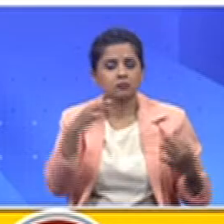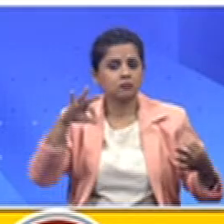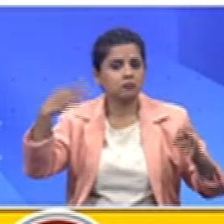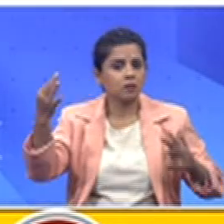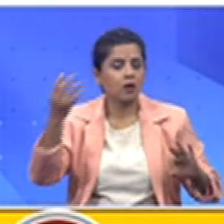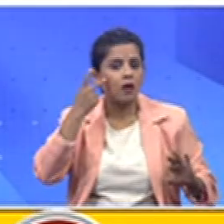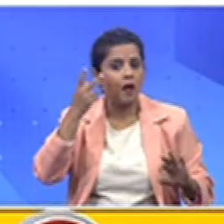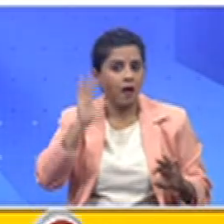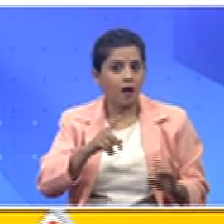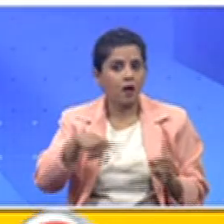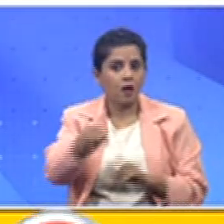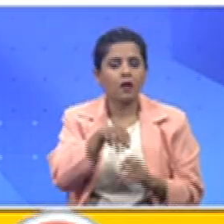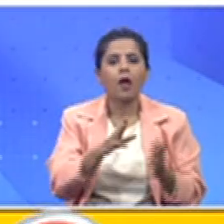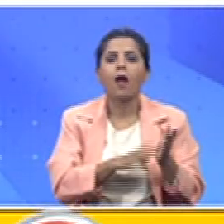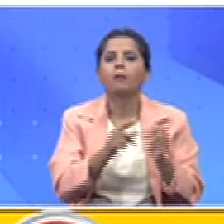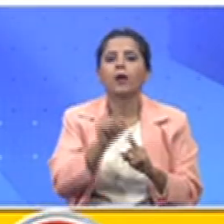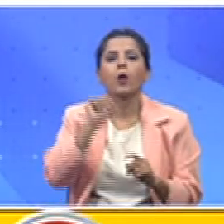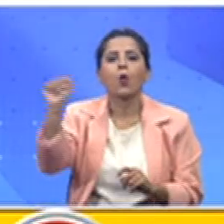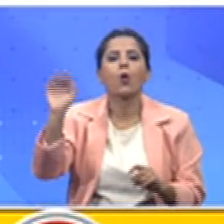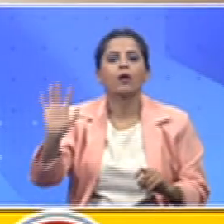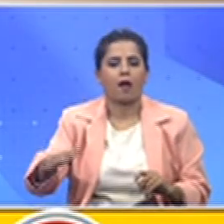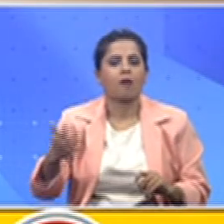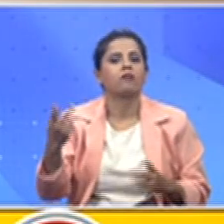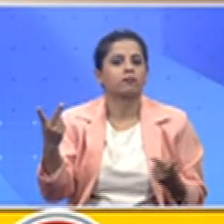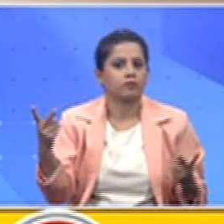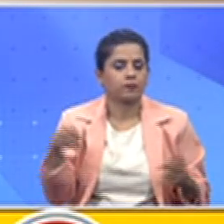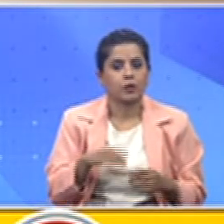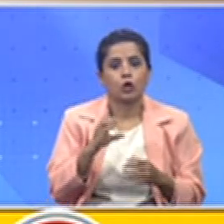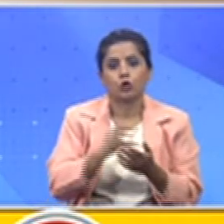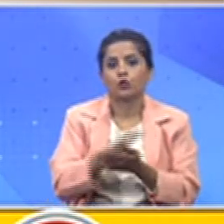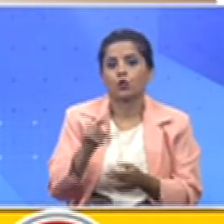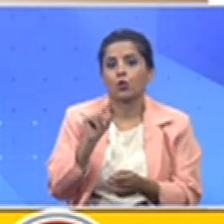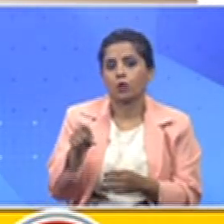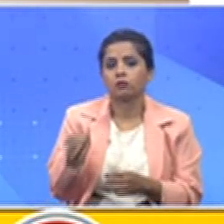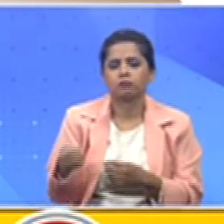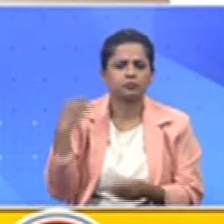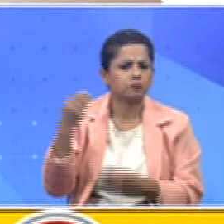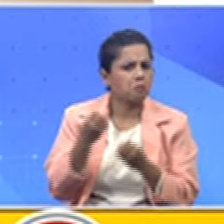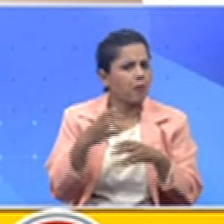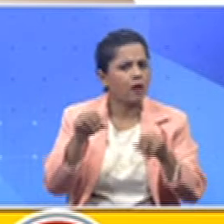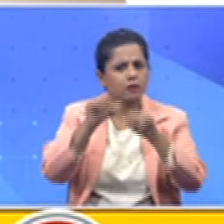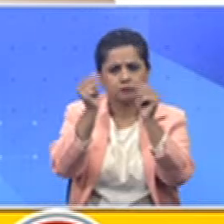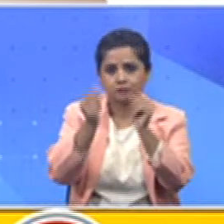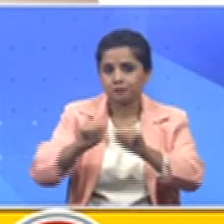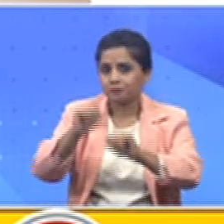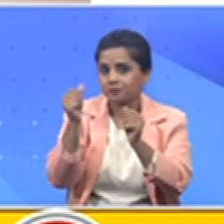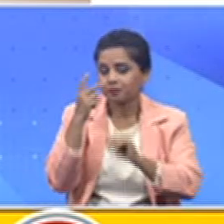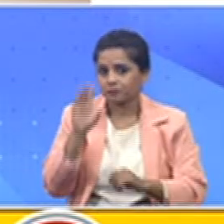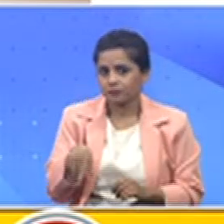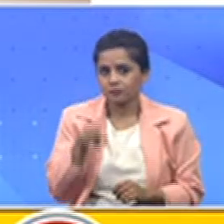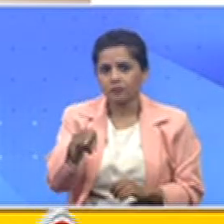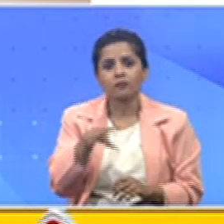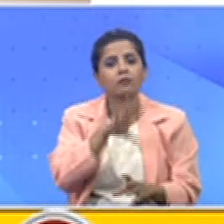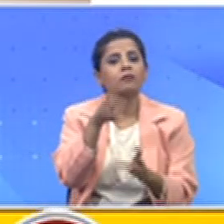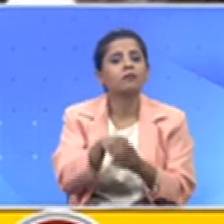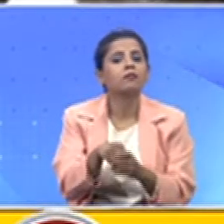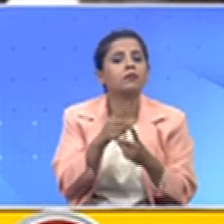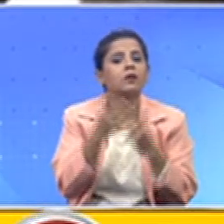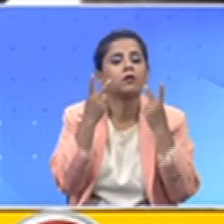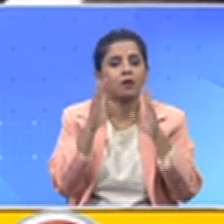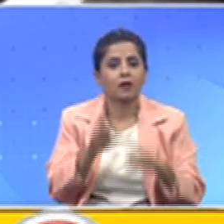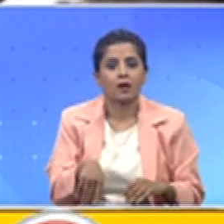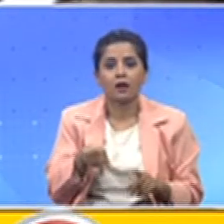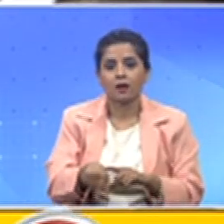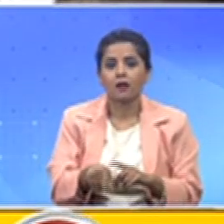नाता मध्य प्रदेश से है। चोल युग की कई मूर्तियां भी इनमें शामिल है।